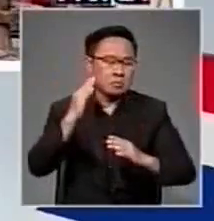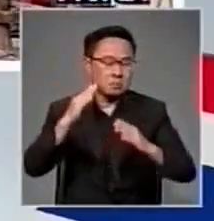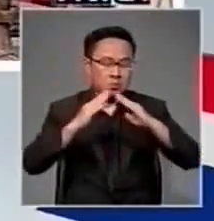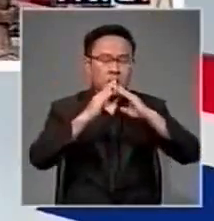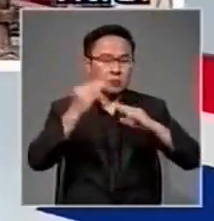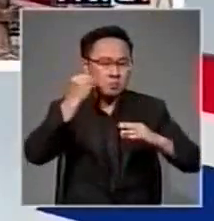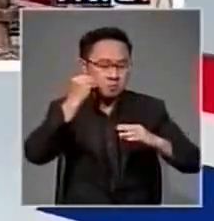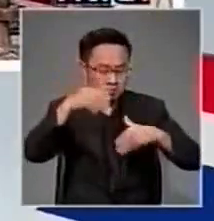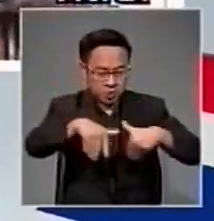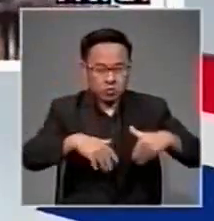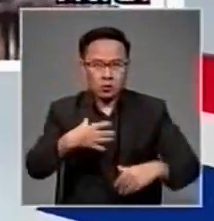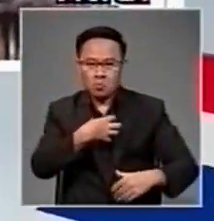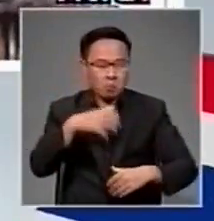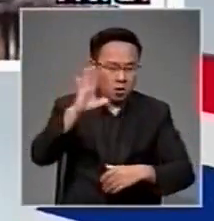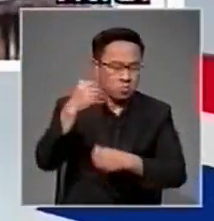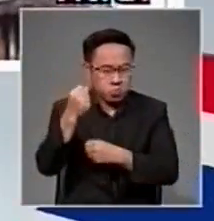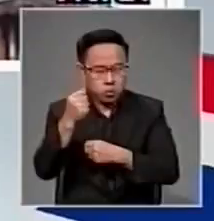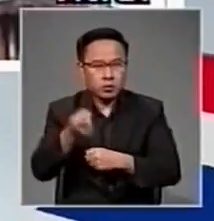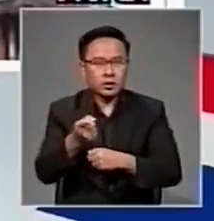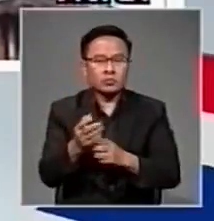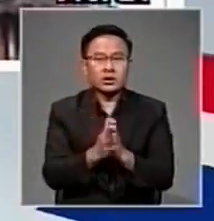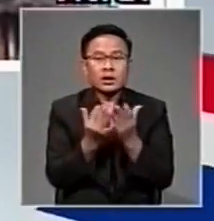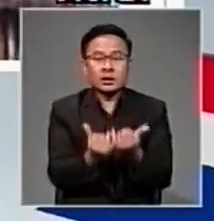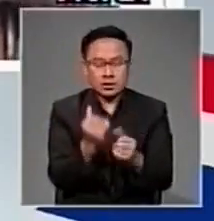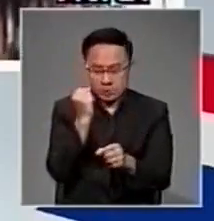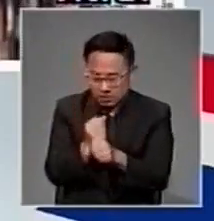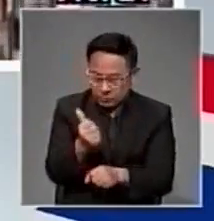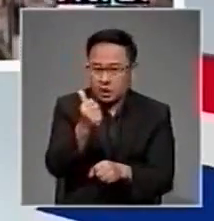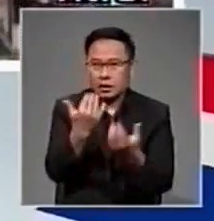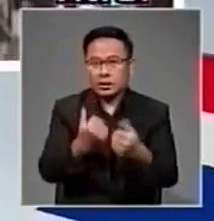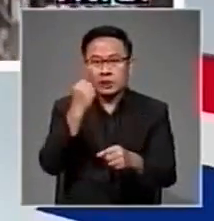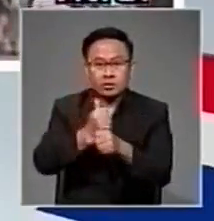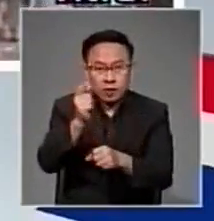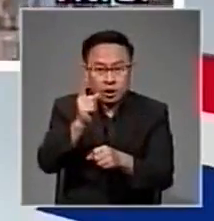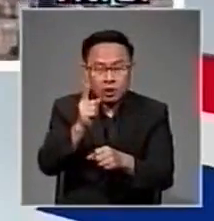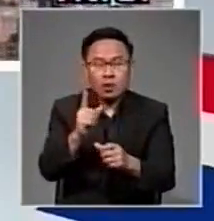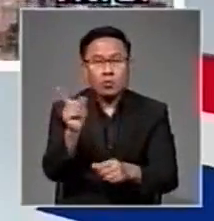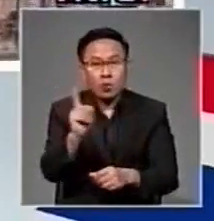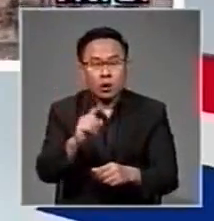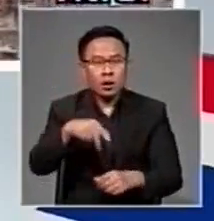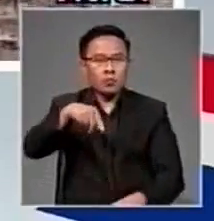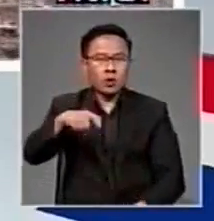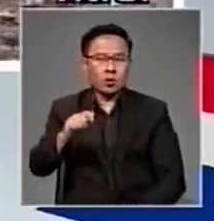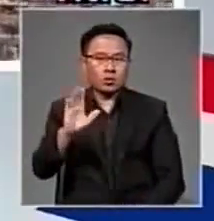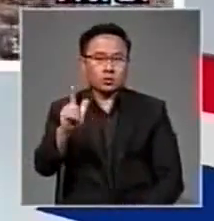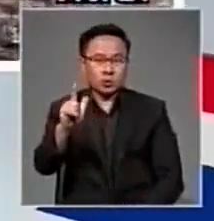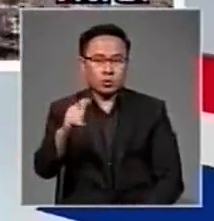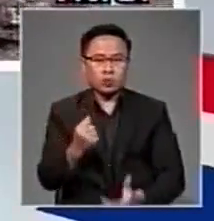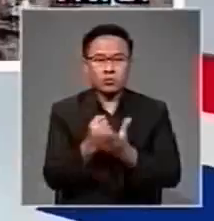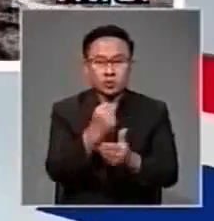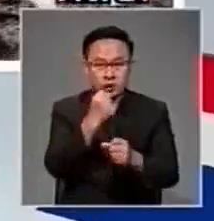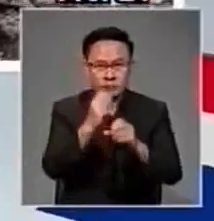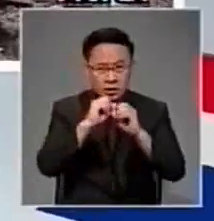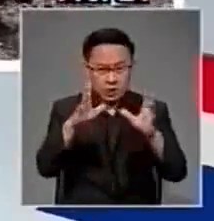ราะว่ารายละเอียดไม่ชัดเจนให้กับชาวบ้านพอดีโครงการที่เกิดขึ้นอันนี้ที่ผมสามารถดำเนินการทำได้เ